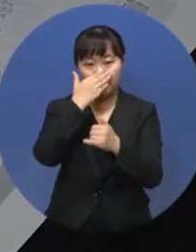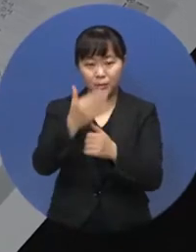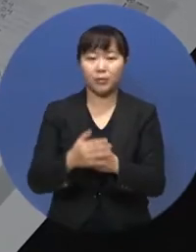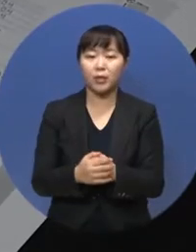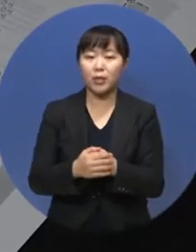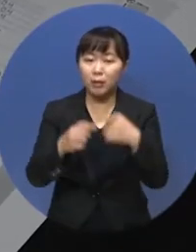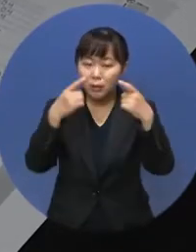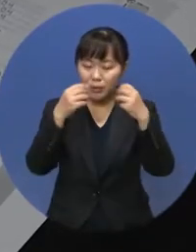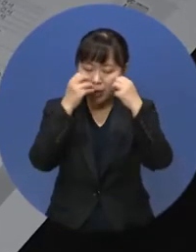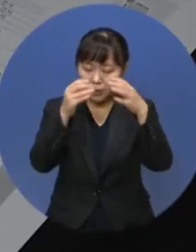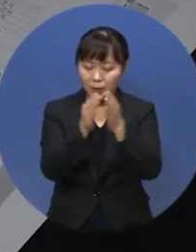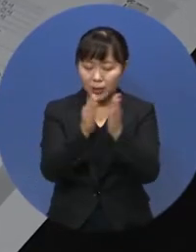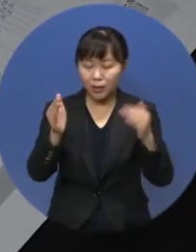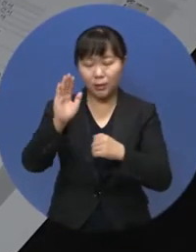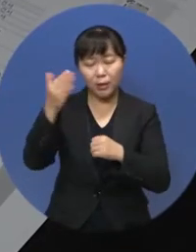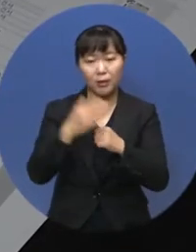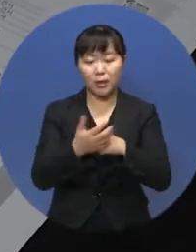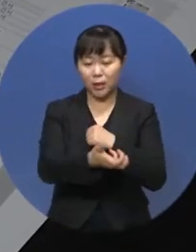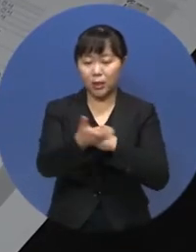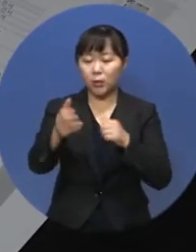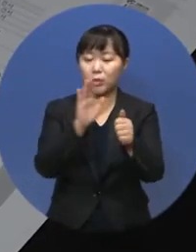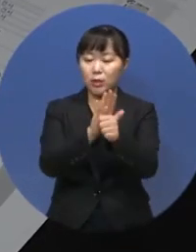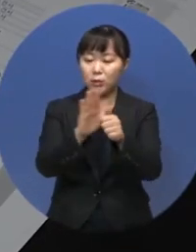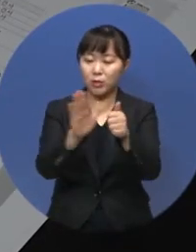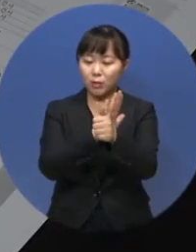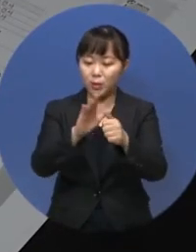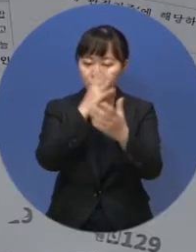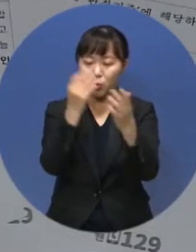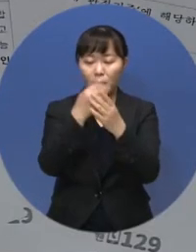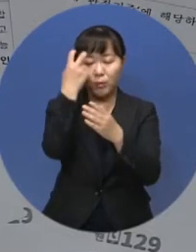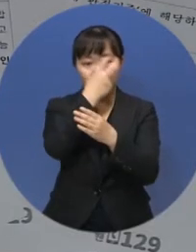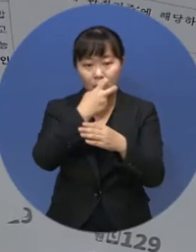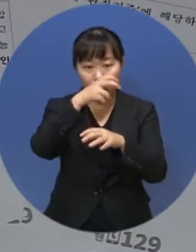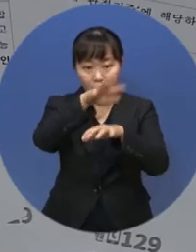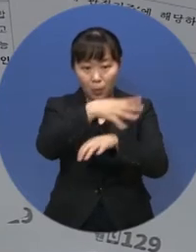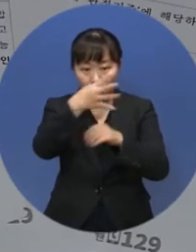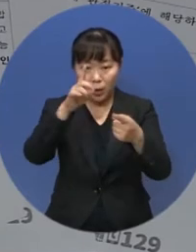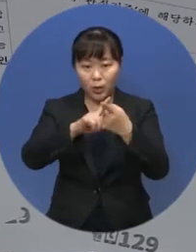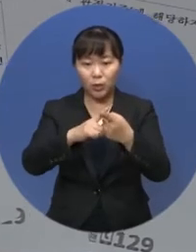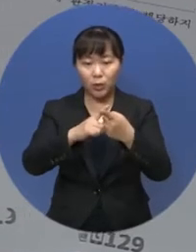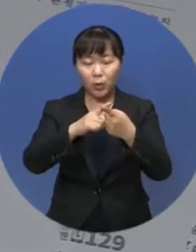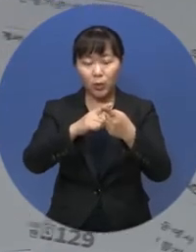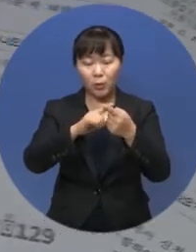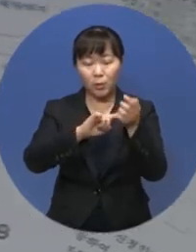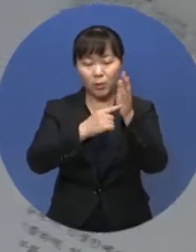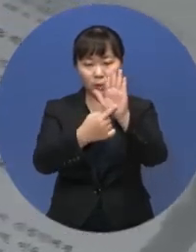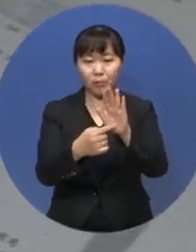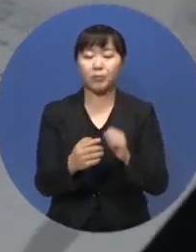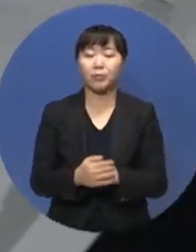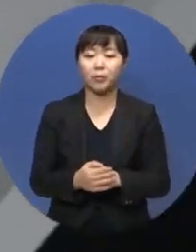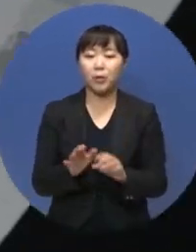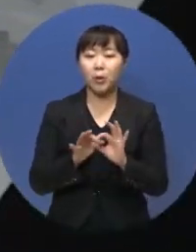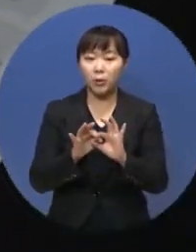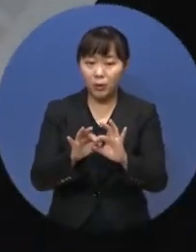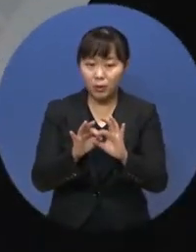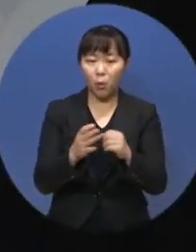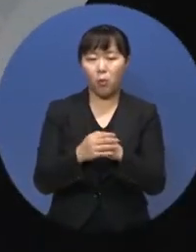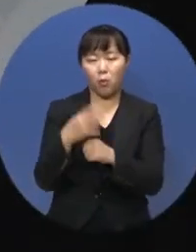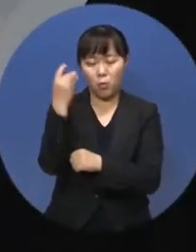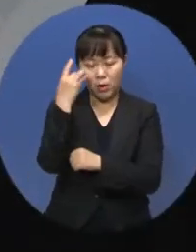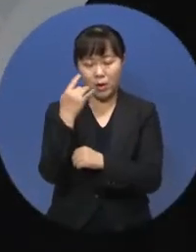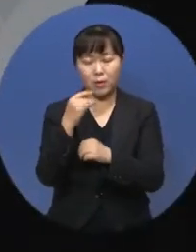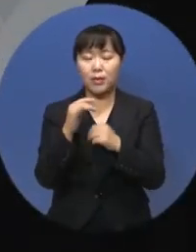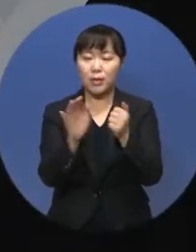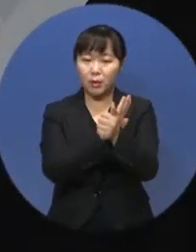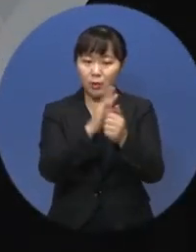새롭게 도입되는 이동 지원 서비스 종합 조사표 도 함께 공개됐습니다 이를 통해 기존 서비스